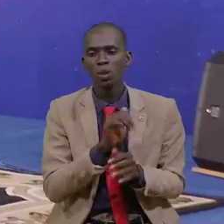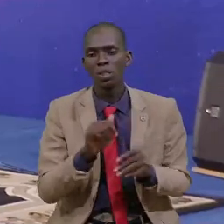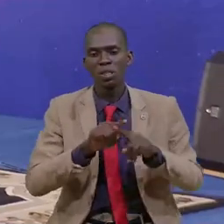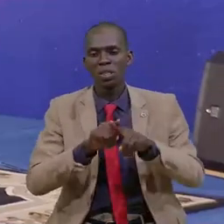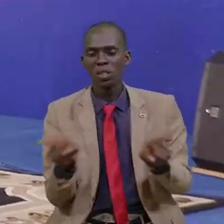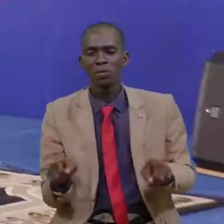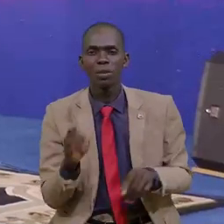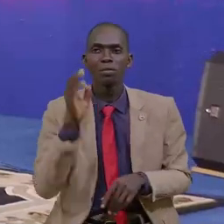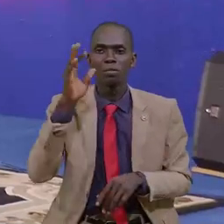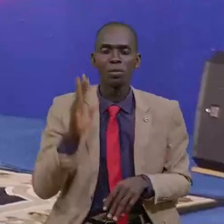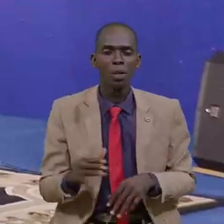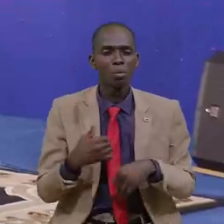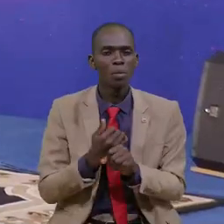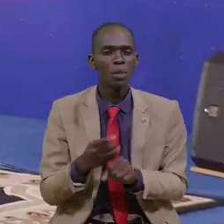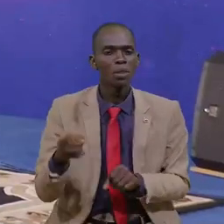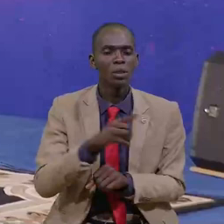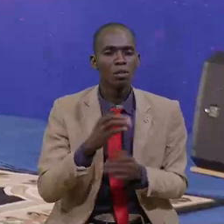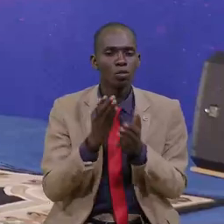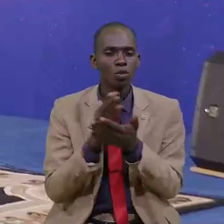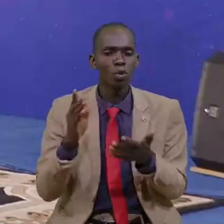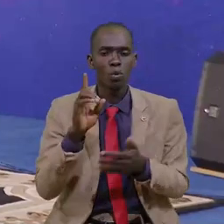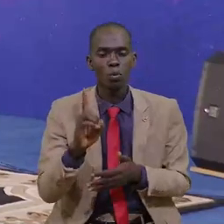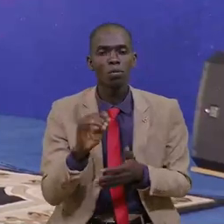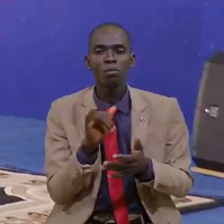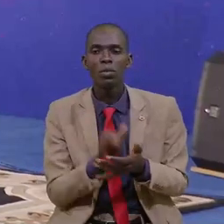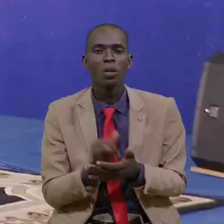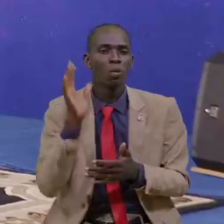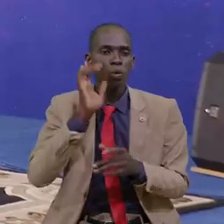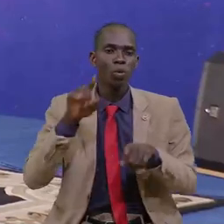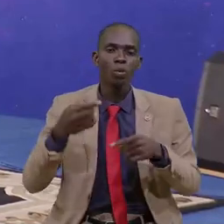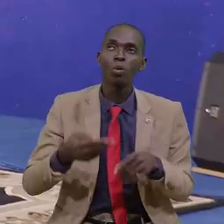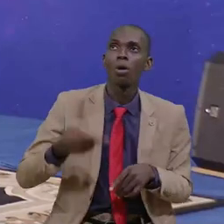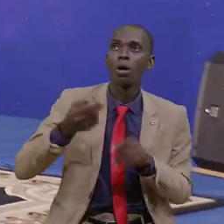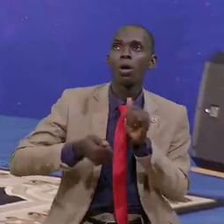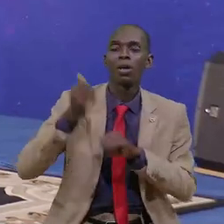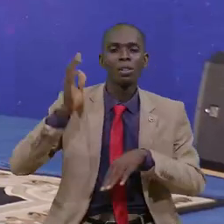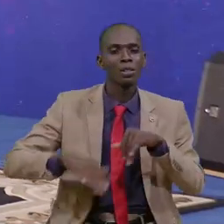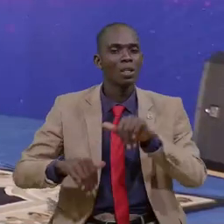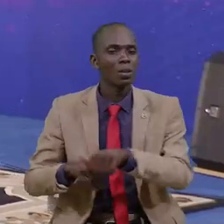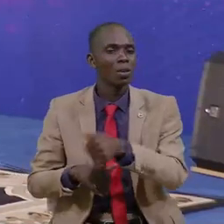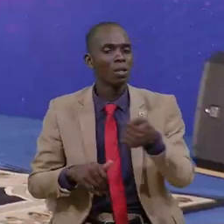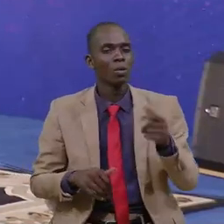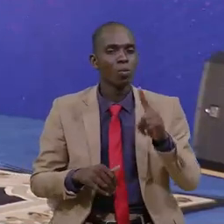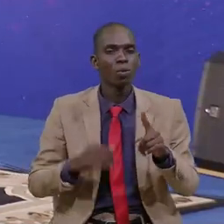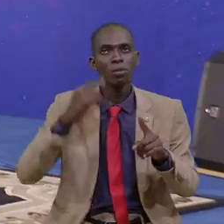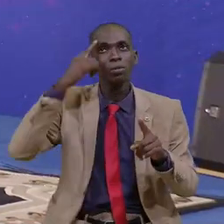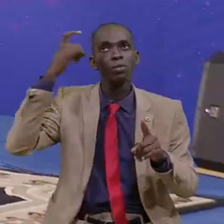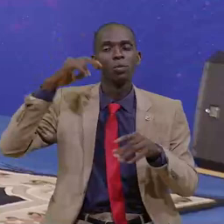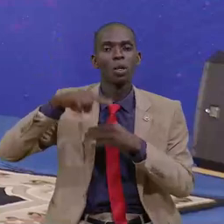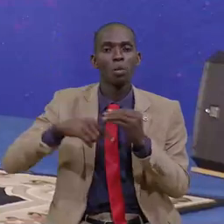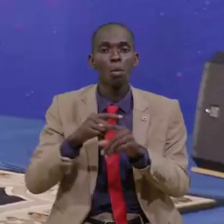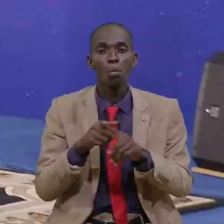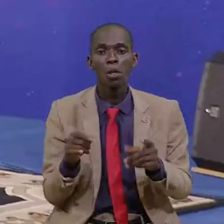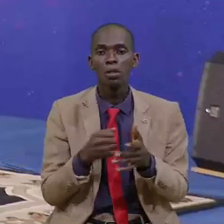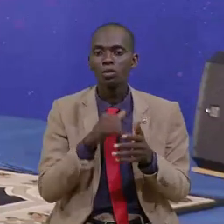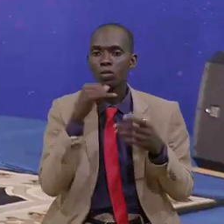des ministres différents et les amener à être quelqu'un qui ira plus haut que tout le monde.